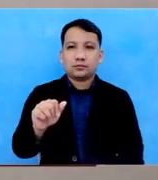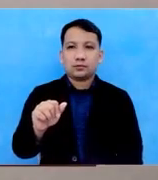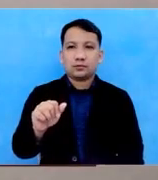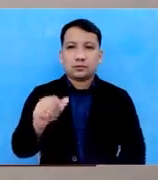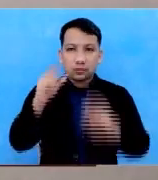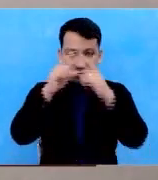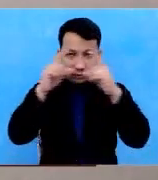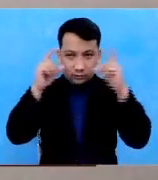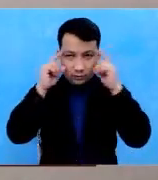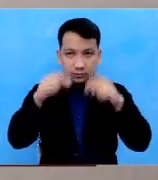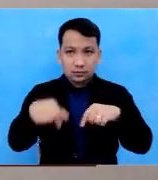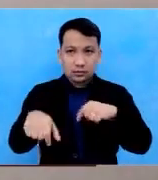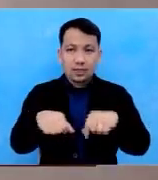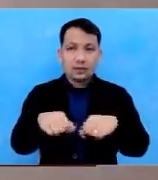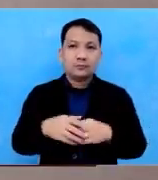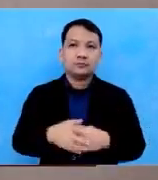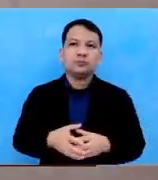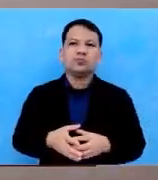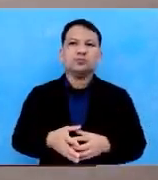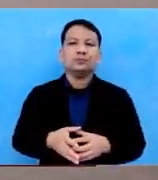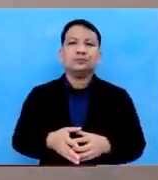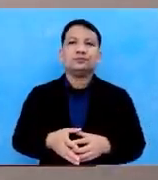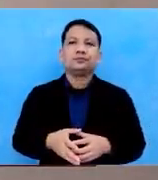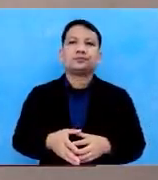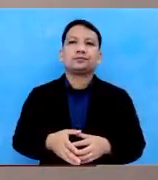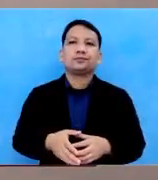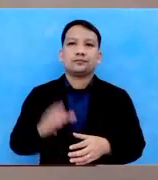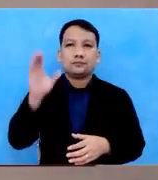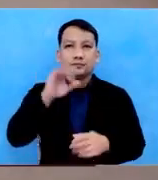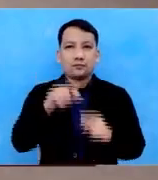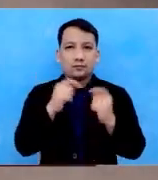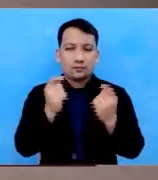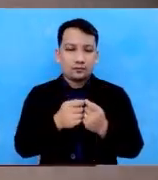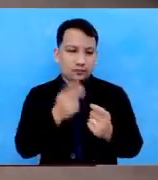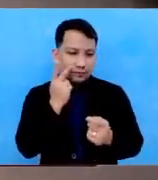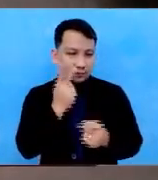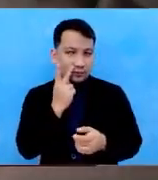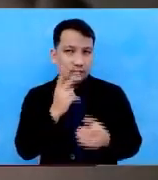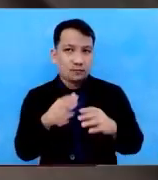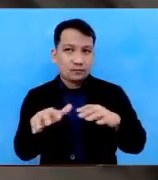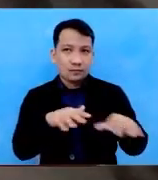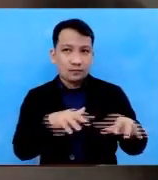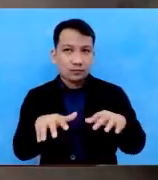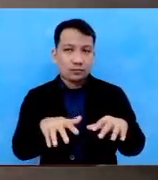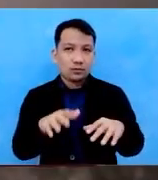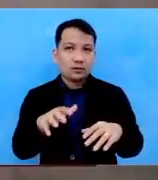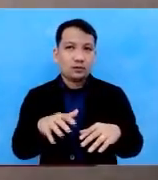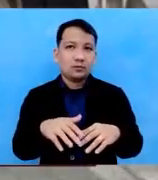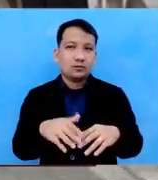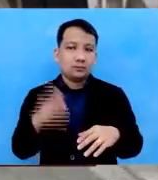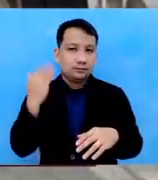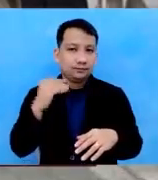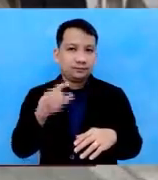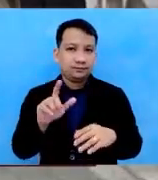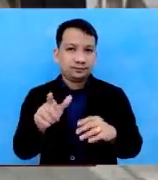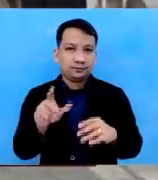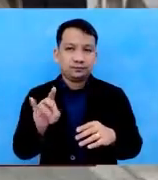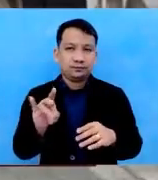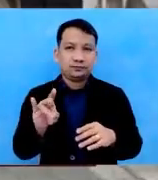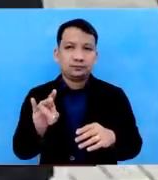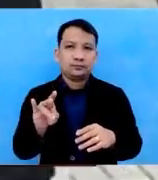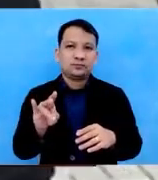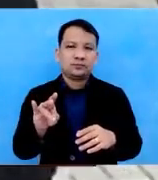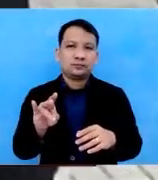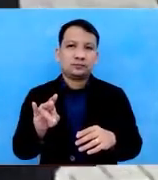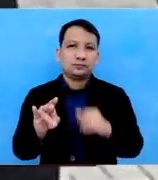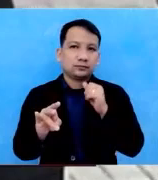boots. Bagi si Frida ng search and rescue team nang yanigin na malakas ang lindol ang Mexico noong 2017. Pero hindi lang